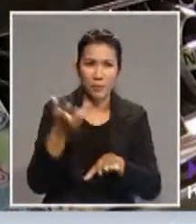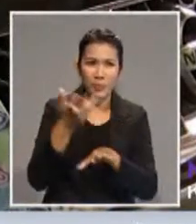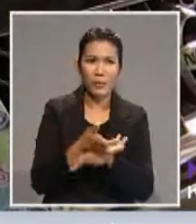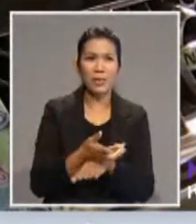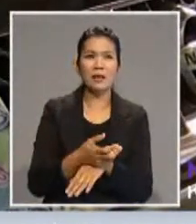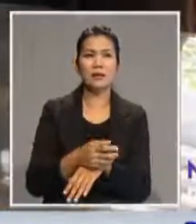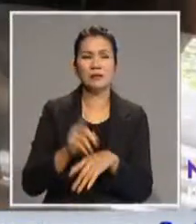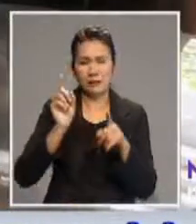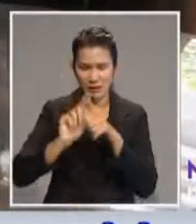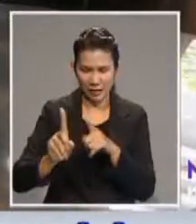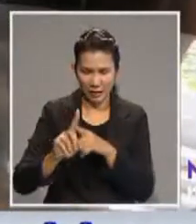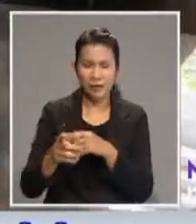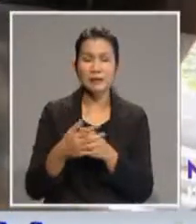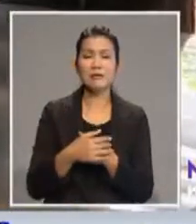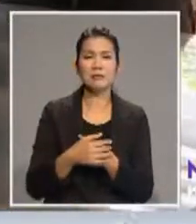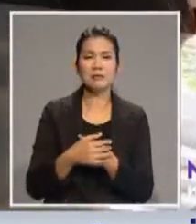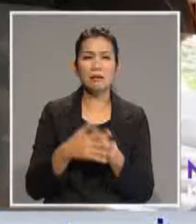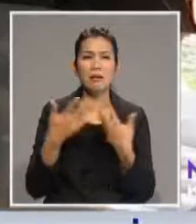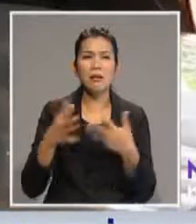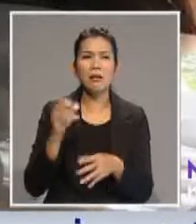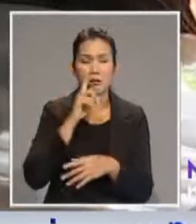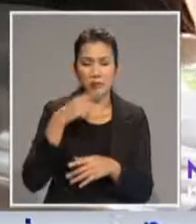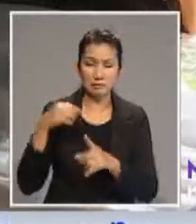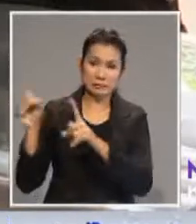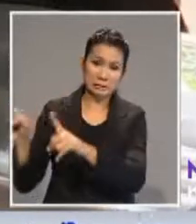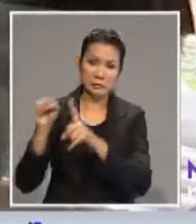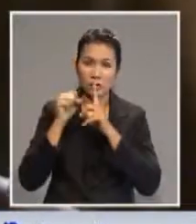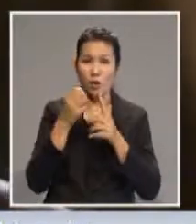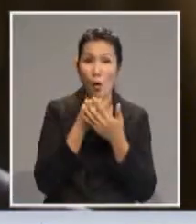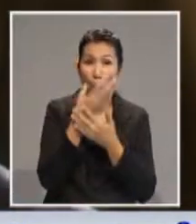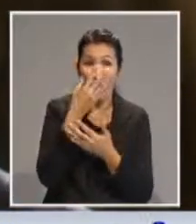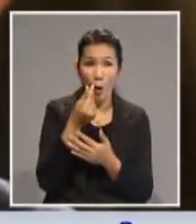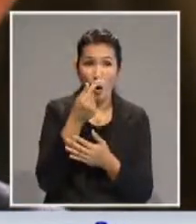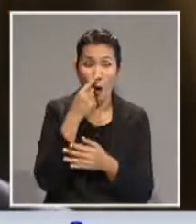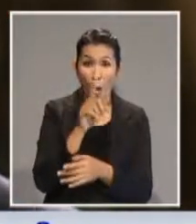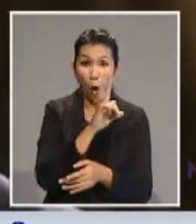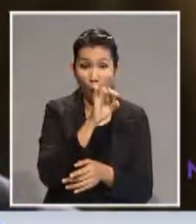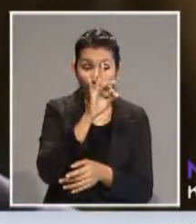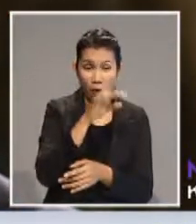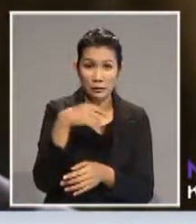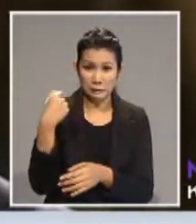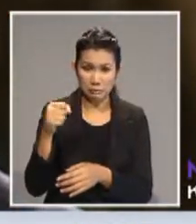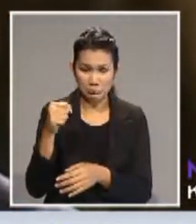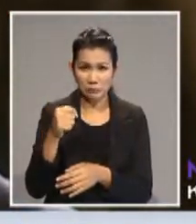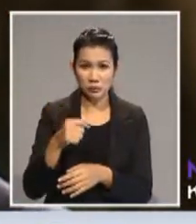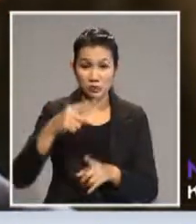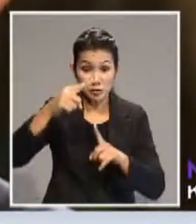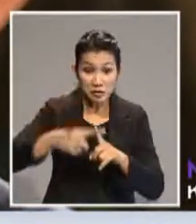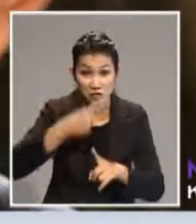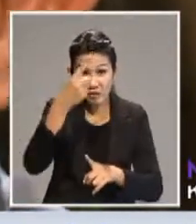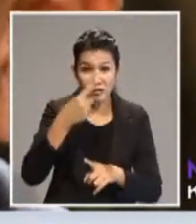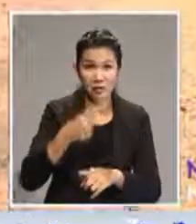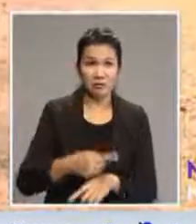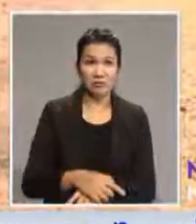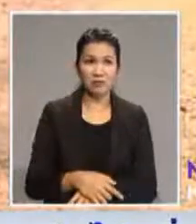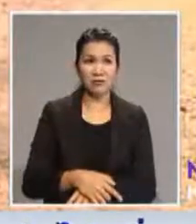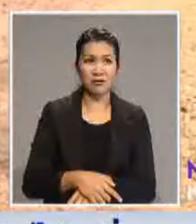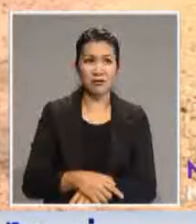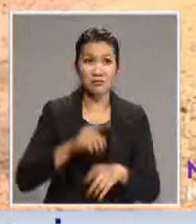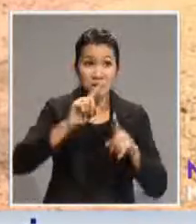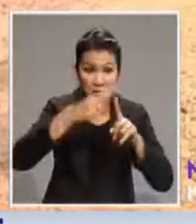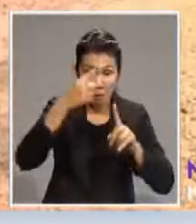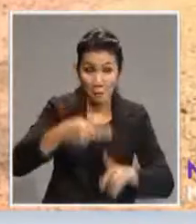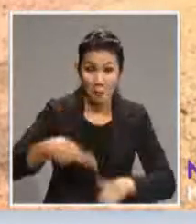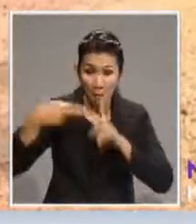ข้าวขนอะไรใช่ไหมกู้มาเยอะไหมอ่ะ กู้มาแสนหนึ่งครับ ดอกเบี้ยเท่าไหร่ตอนนั้นอ่ะ ร้อยละสิบต่อเดือนนะครับ ต่อเดือ นแสนหนึ่งก็เดือนหนึ่งหมื่นหนึ่งบาทน